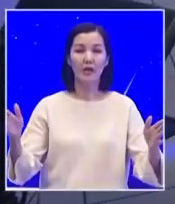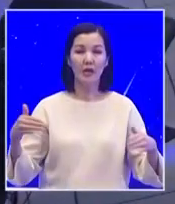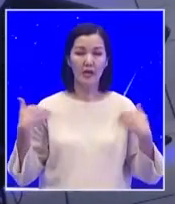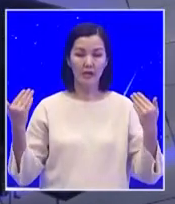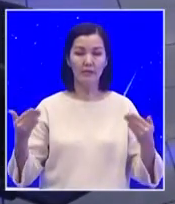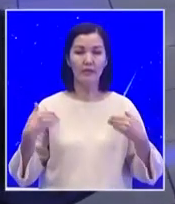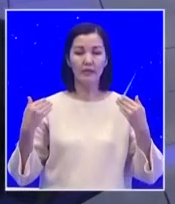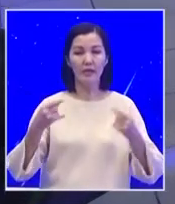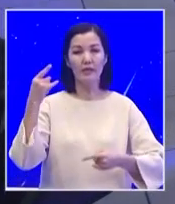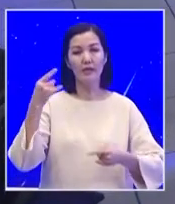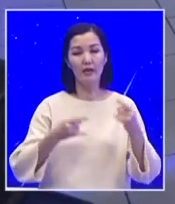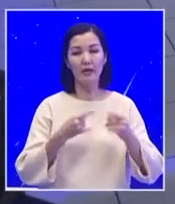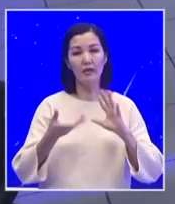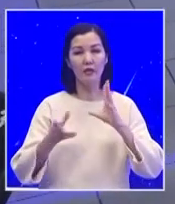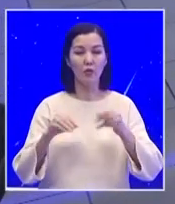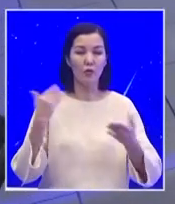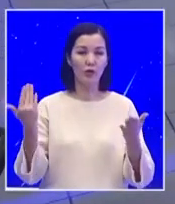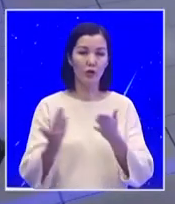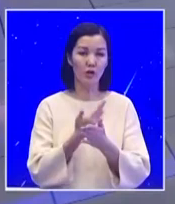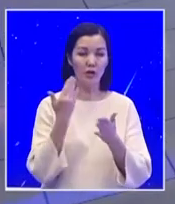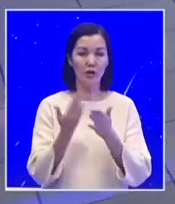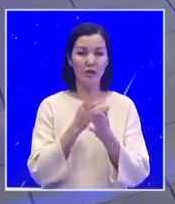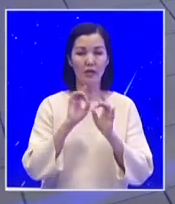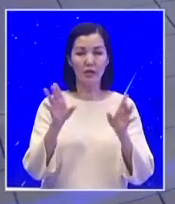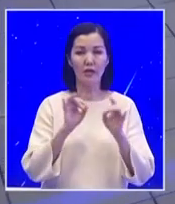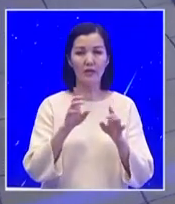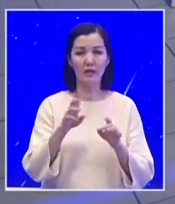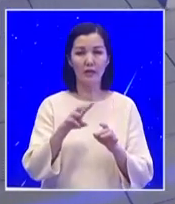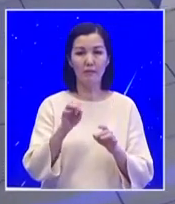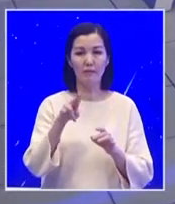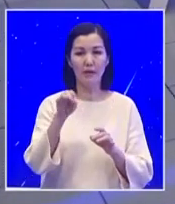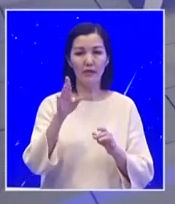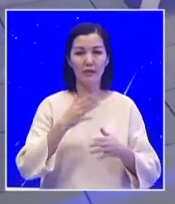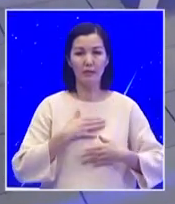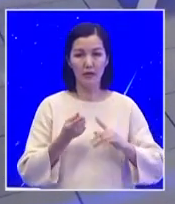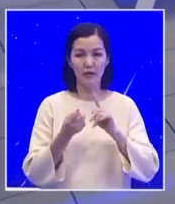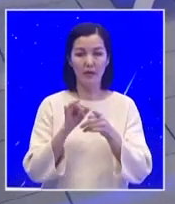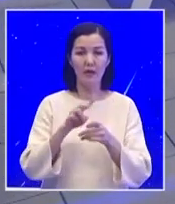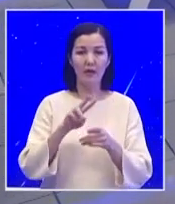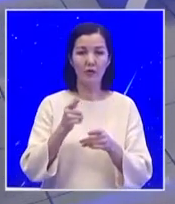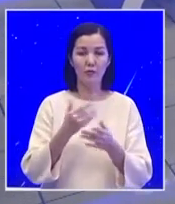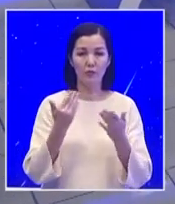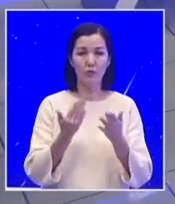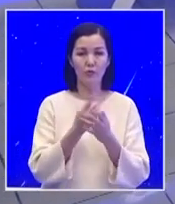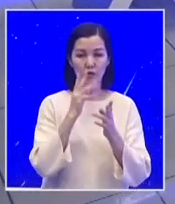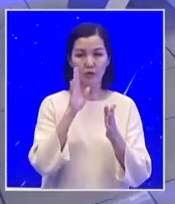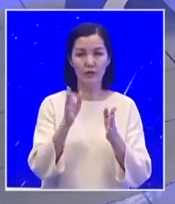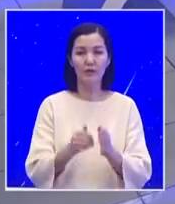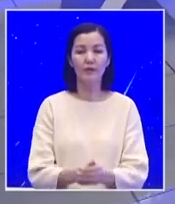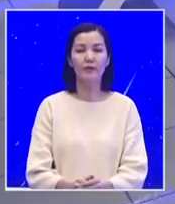Армысыздар, жетсу орнасынан тікелей эфирінде қорытынды жаңалықтар. Студияда Мадина Берікқызы, сурдодармада Айгүл Жұмашқызы. Бүгін